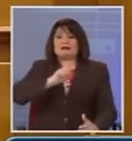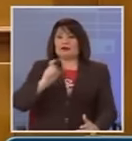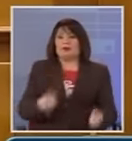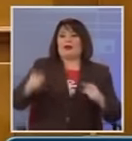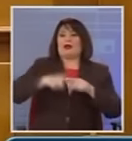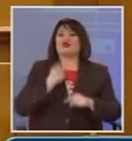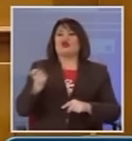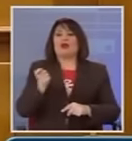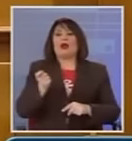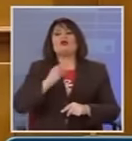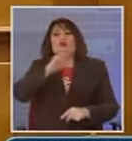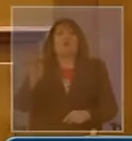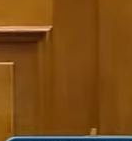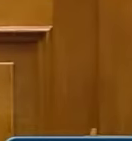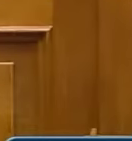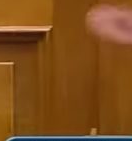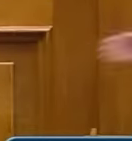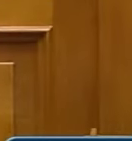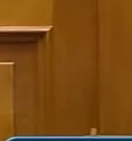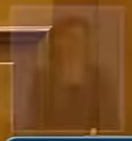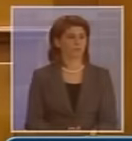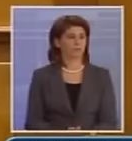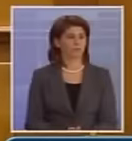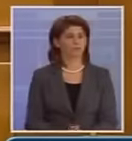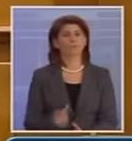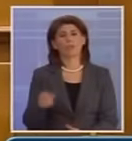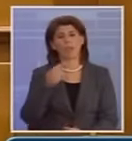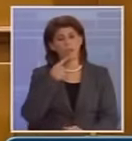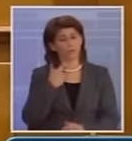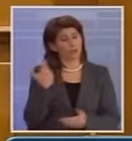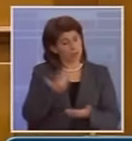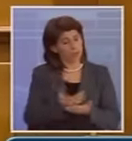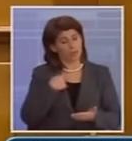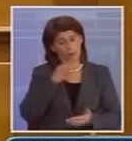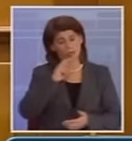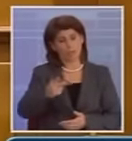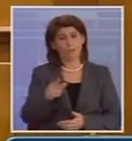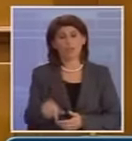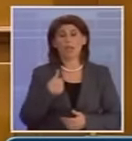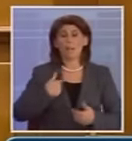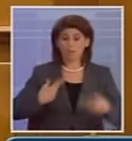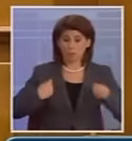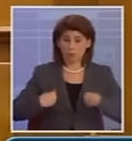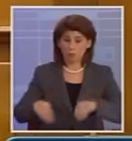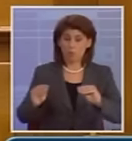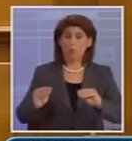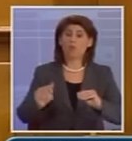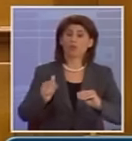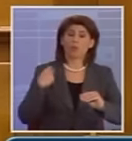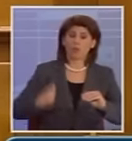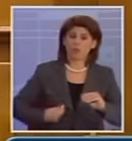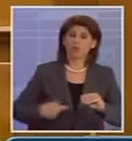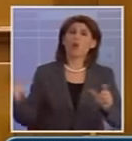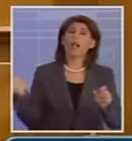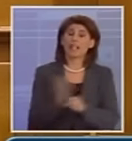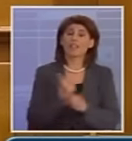που αλλιώς θα έσβηναν. Και αφού πάτε γυρεύοντας, να σας πω και το εξής. Εμείς από τις αποκρατικοποιήσεις που έγιναν